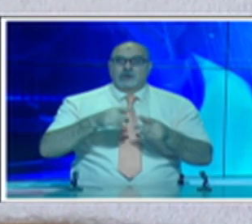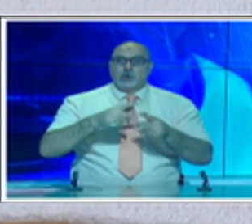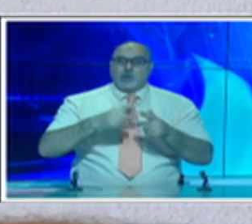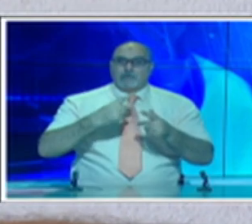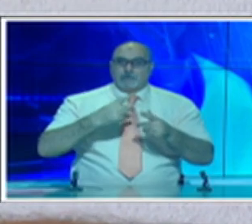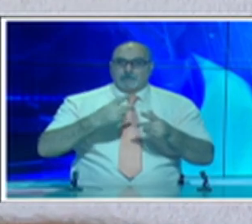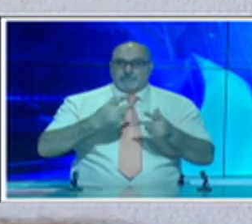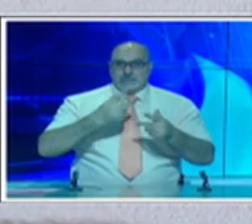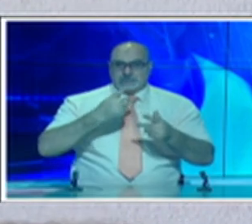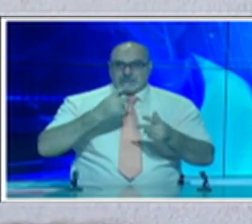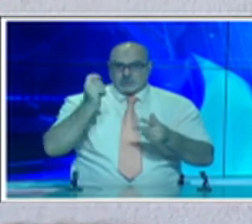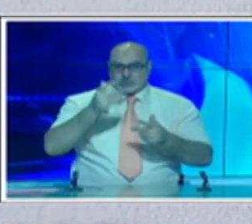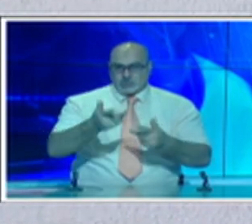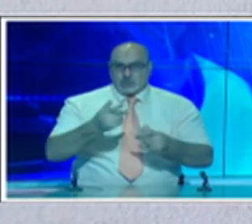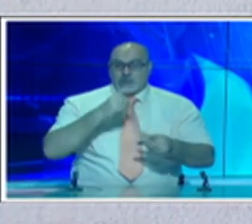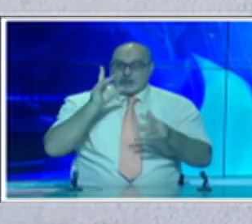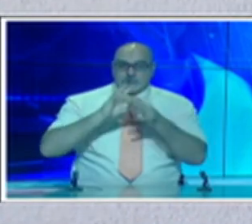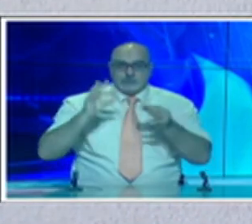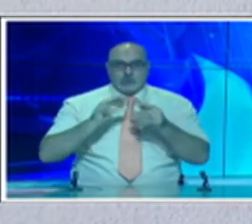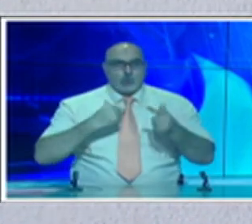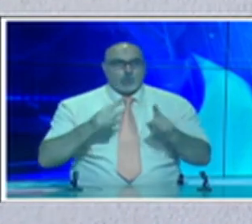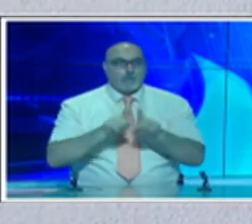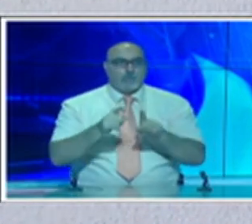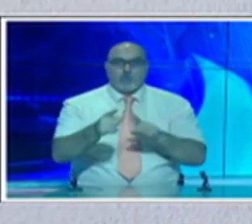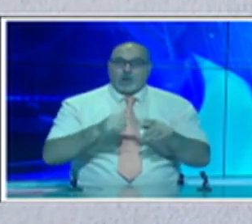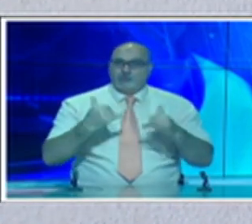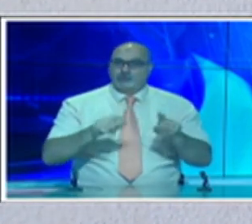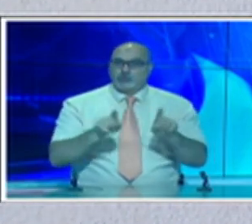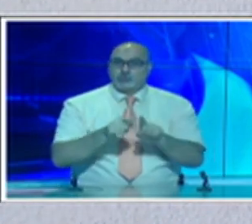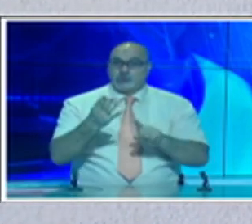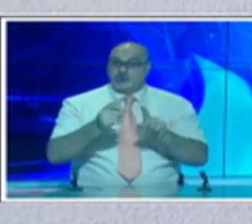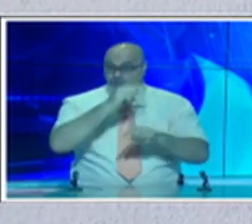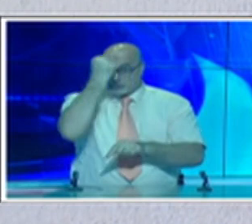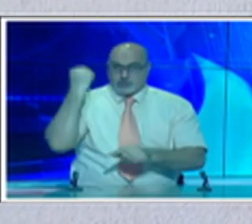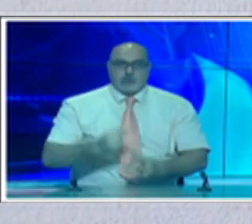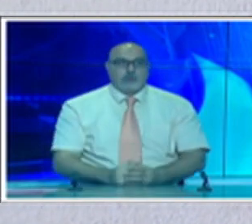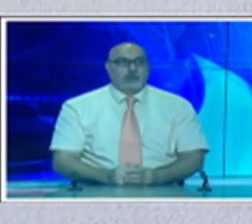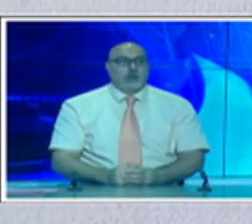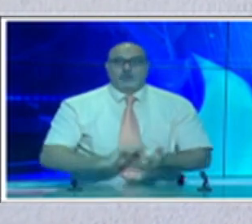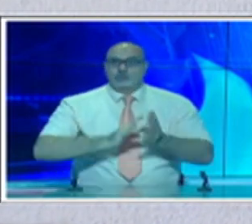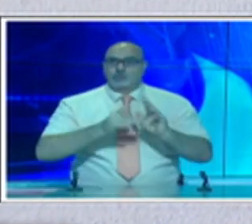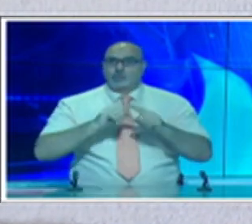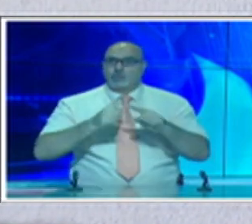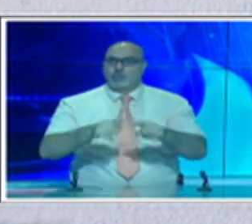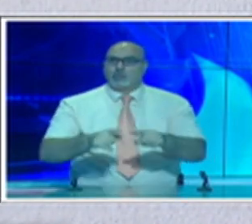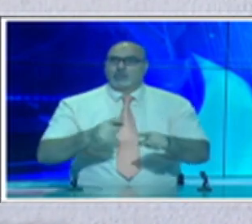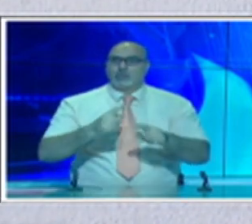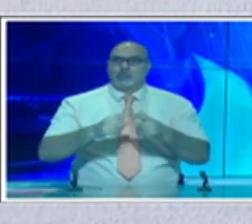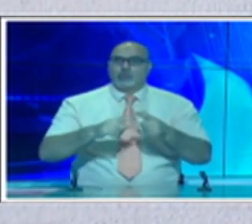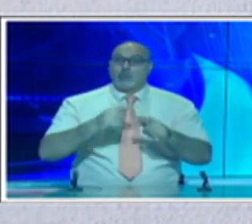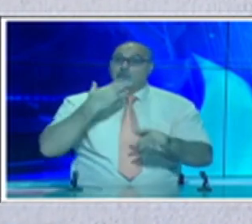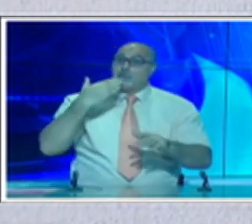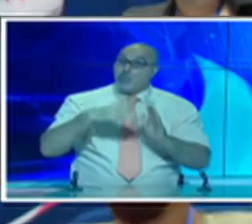كفوس ان معاونتو كنين لا اكن نفنوث الجزائر ان شاء الله دفكوذ مي غرزن وتغال